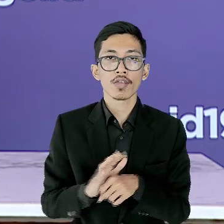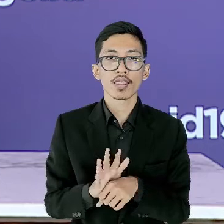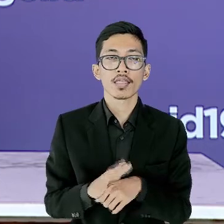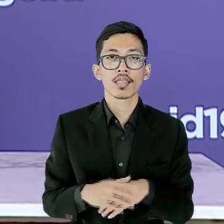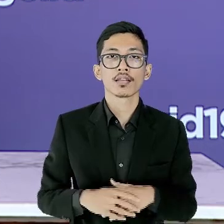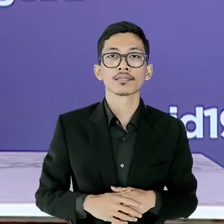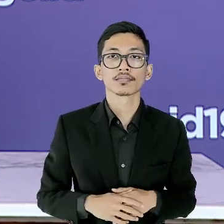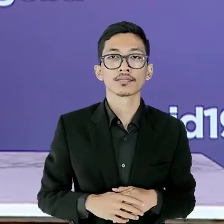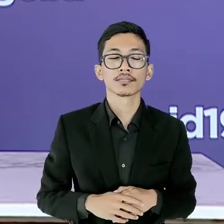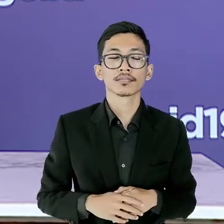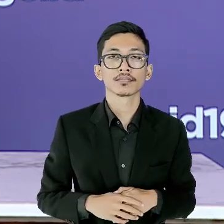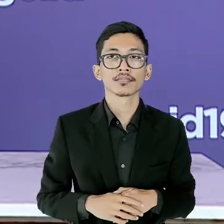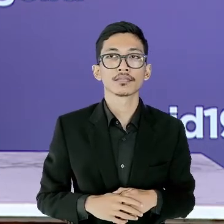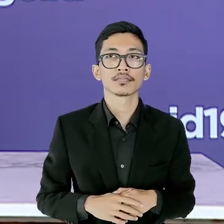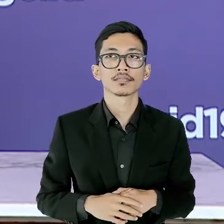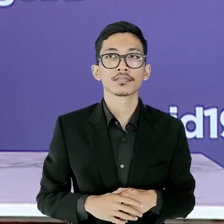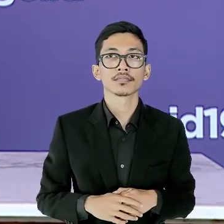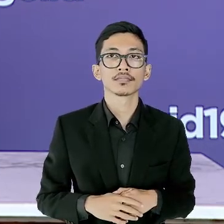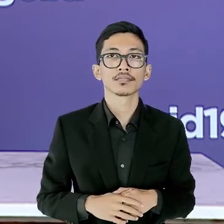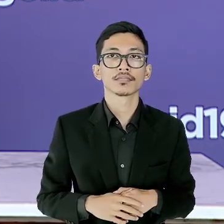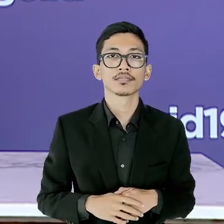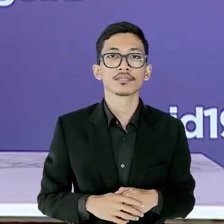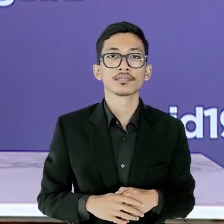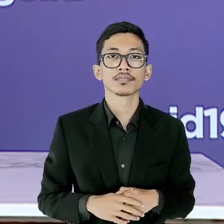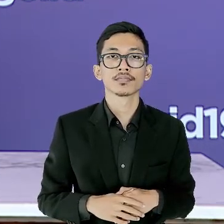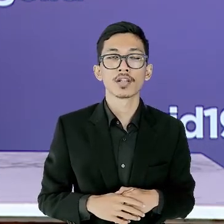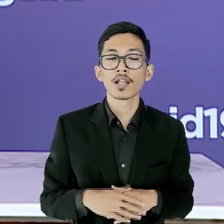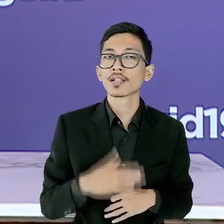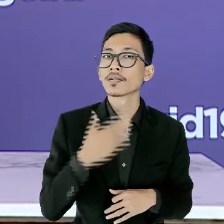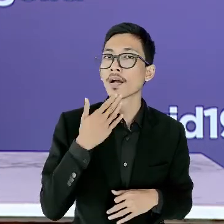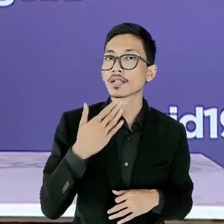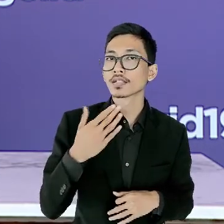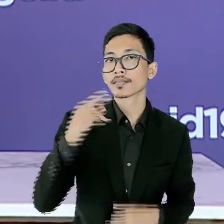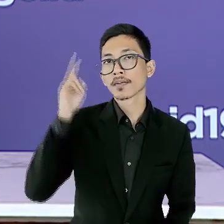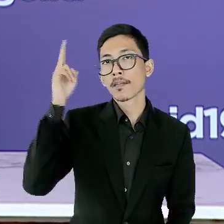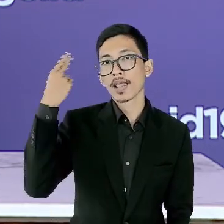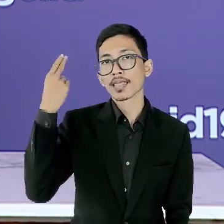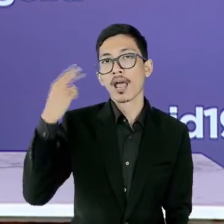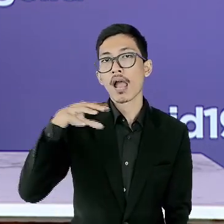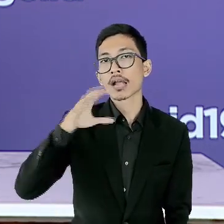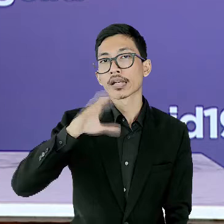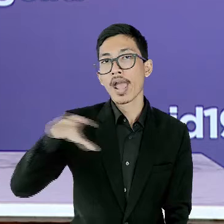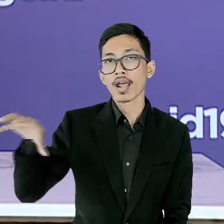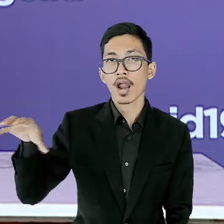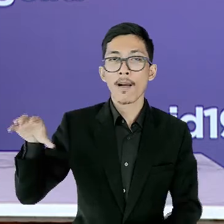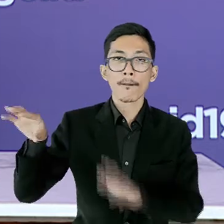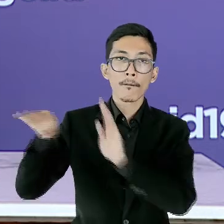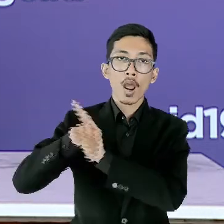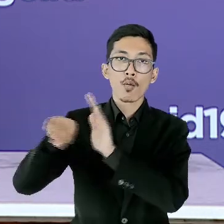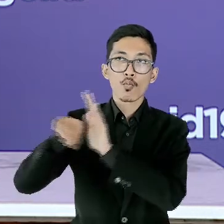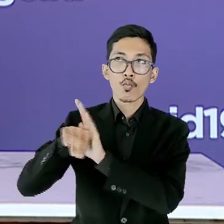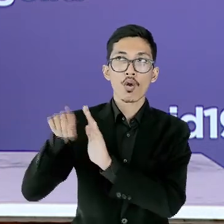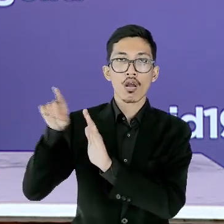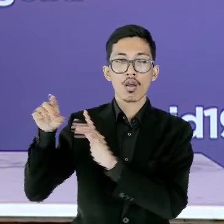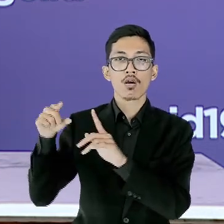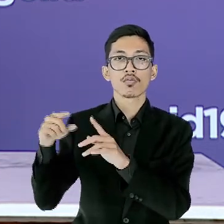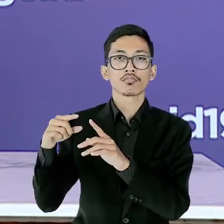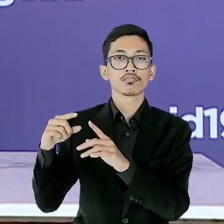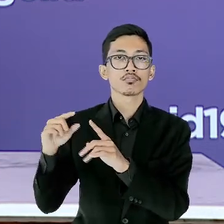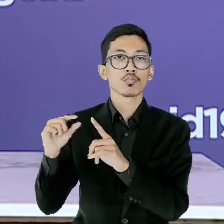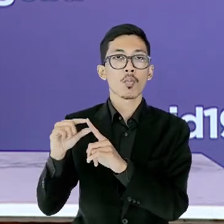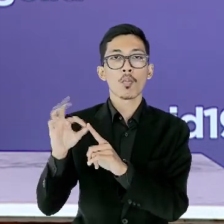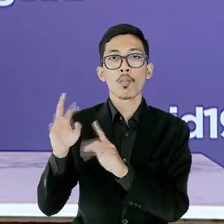Pertama-tama, saya ingin menyampaikan terima kasih kepada pemerintah daerah Papua yang telah menyelenggarakan perhelatan